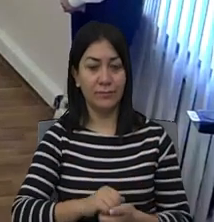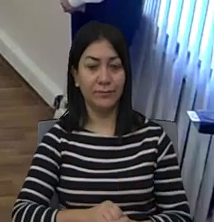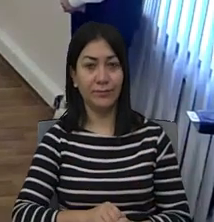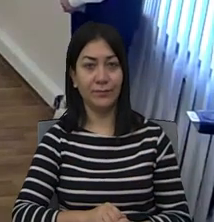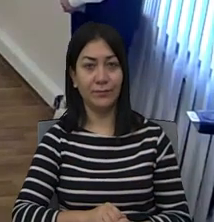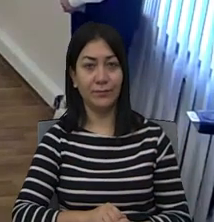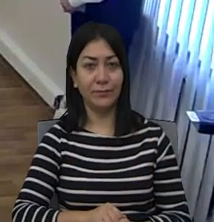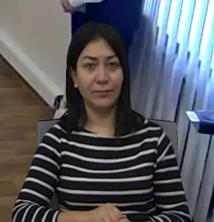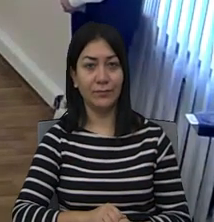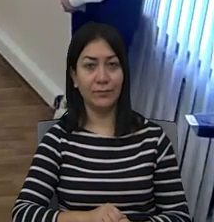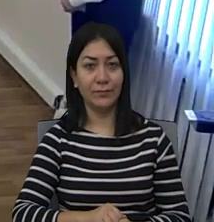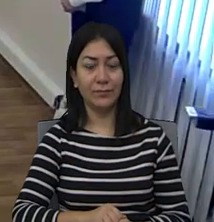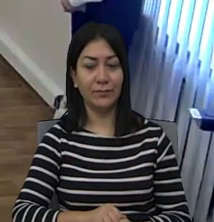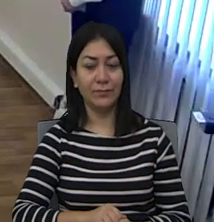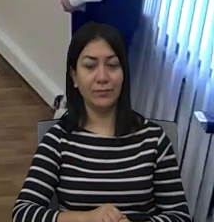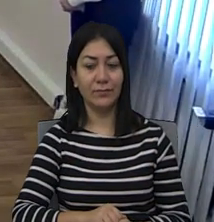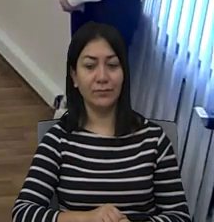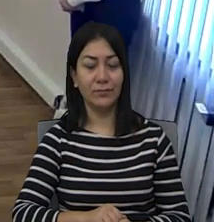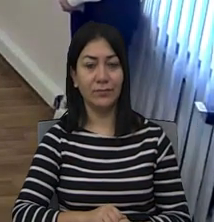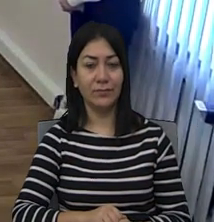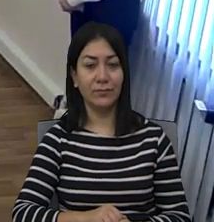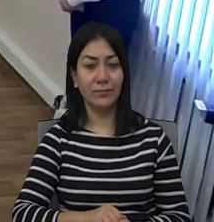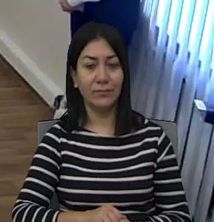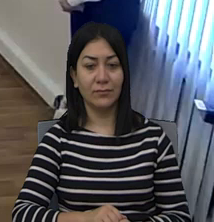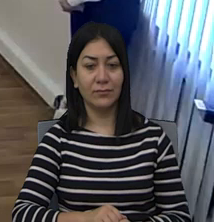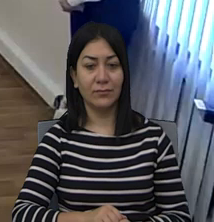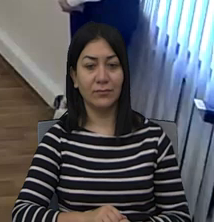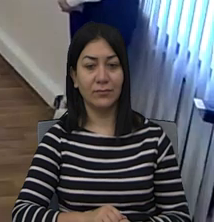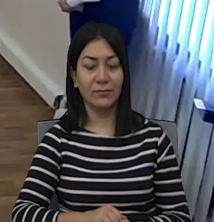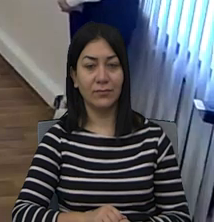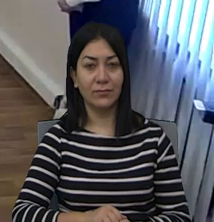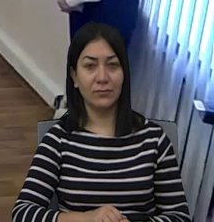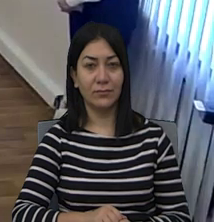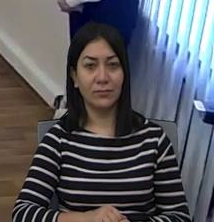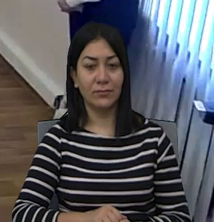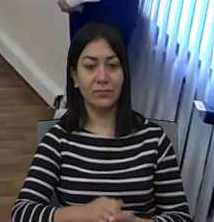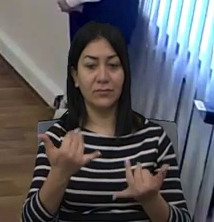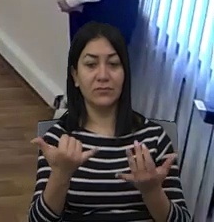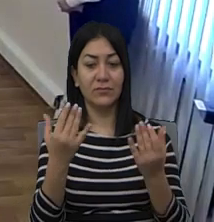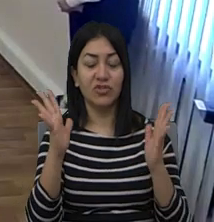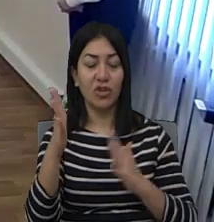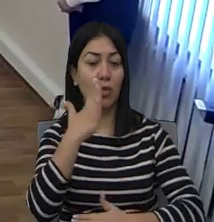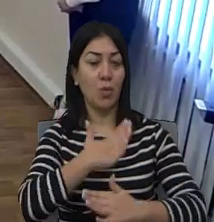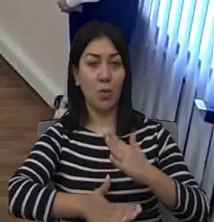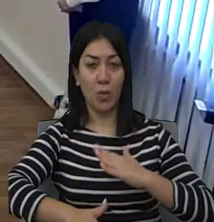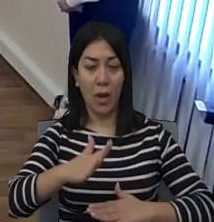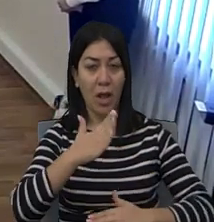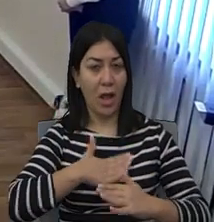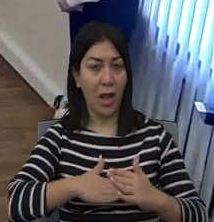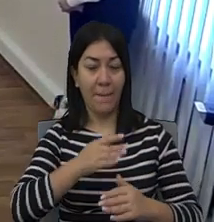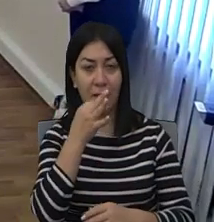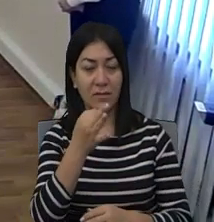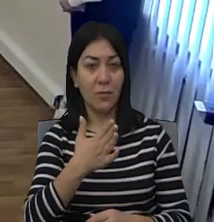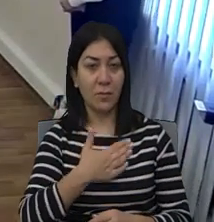I'm very much delighted to see that our collaboration with the CEC is widening. Այսօր շատ ուրախ եմ արձանագրելու, որ